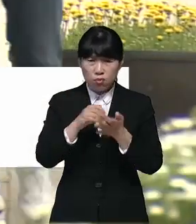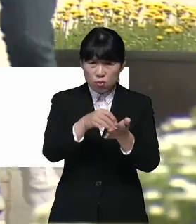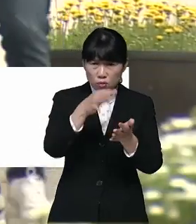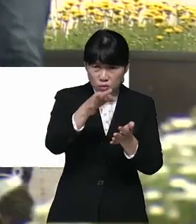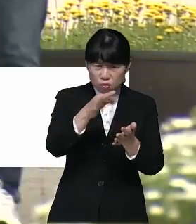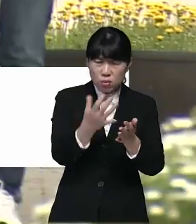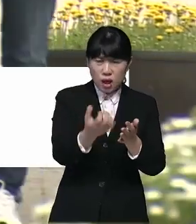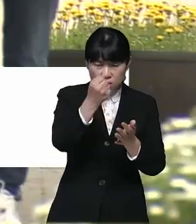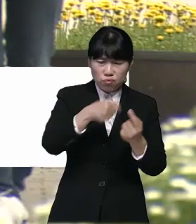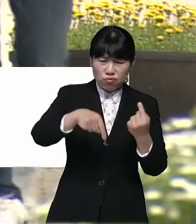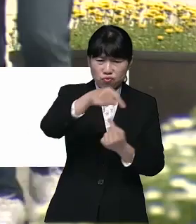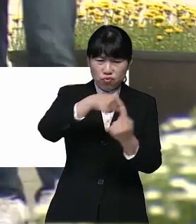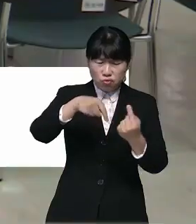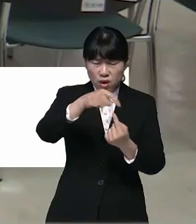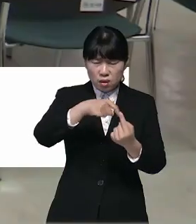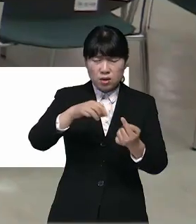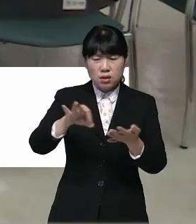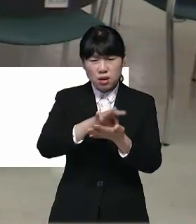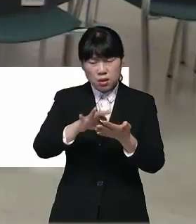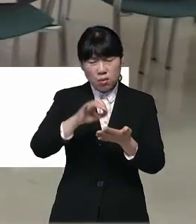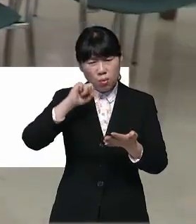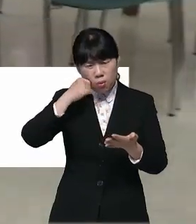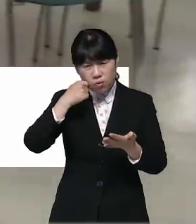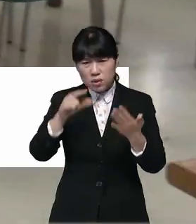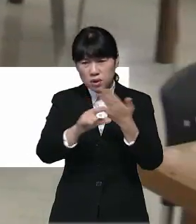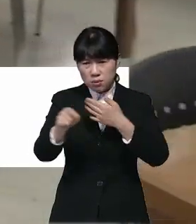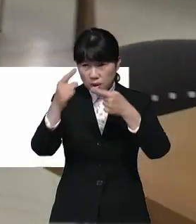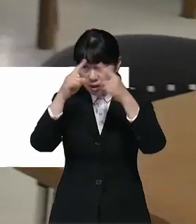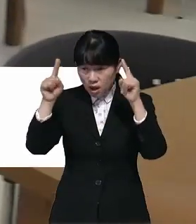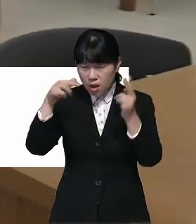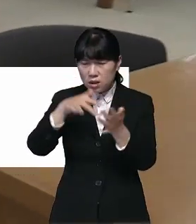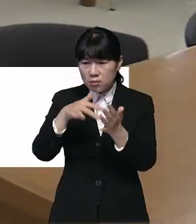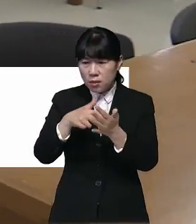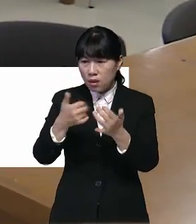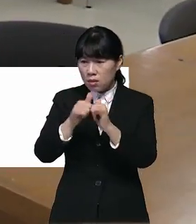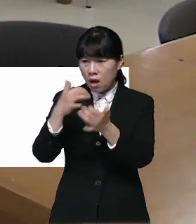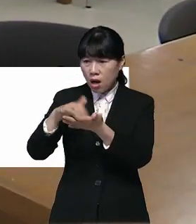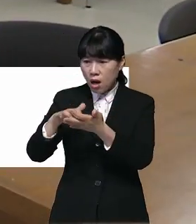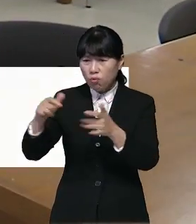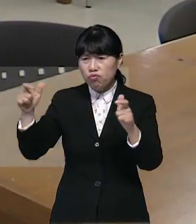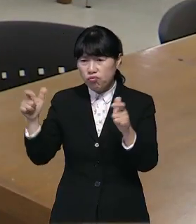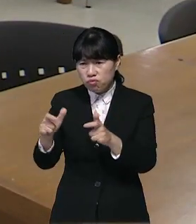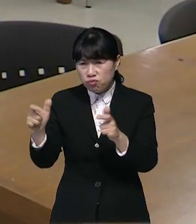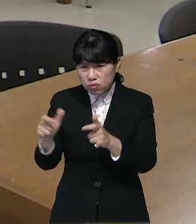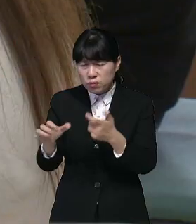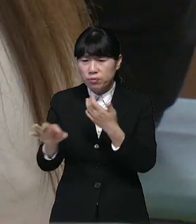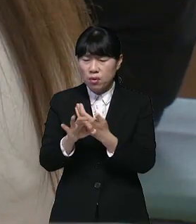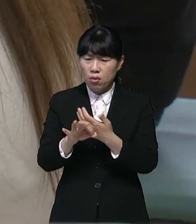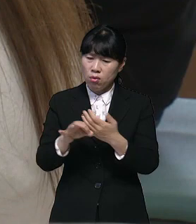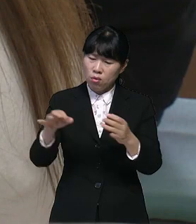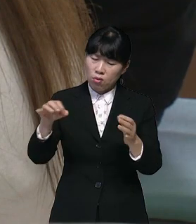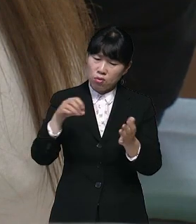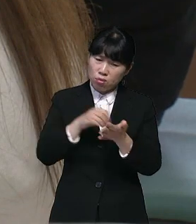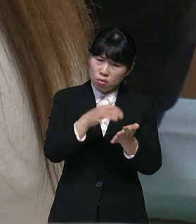운영하는 열악한 재정의 지역대학으로서는 정원 감축은 또 다른 위기가 될 수밖에 없습니다.